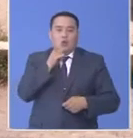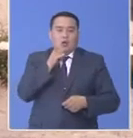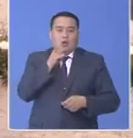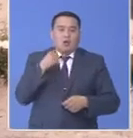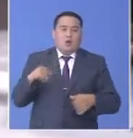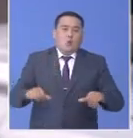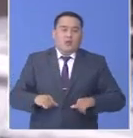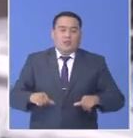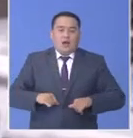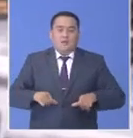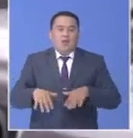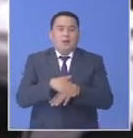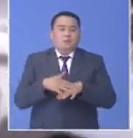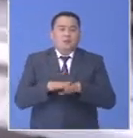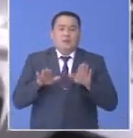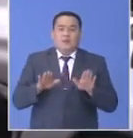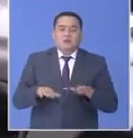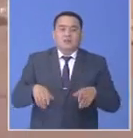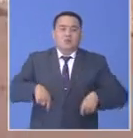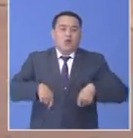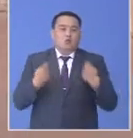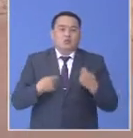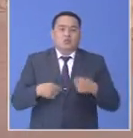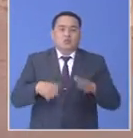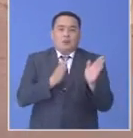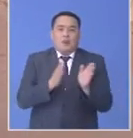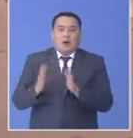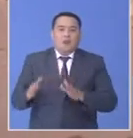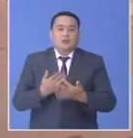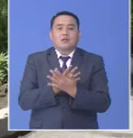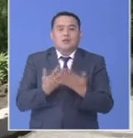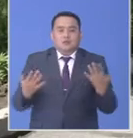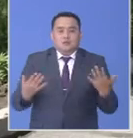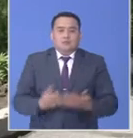распитие спиртного в общественных местах, нарушение порядка и ряд других.